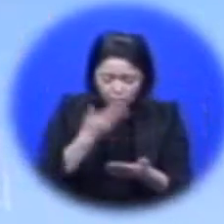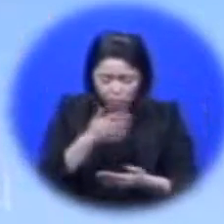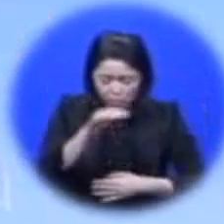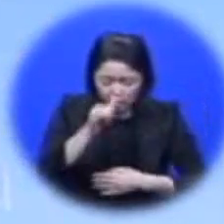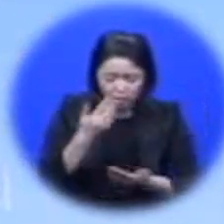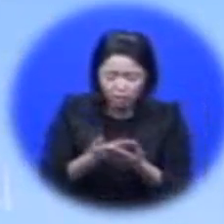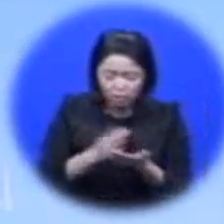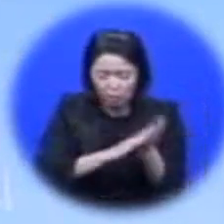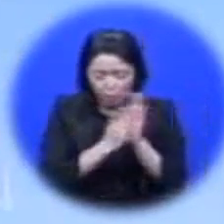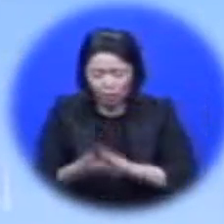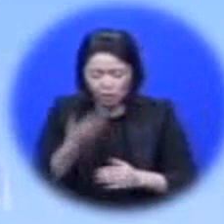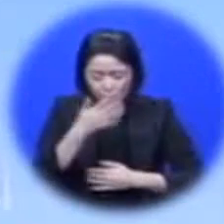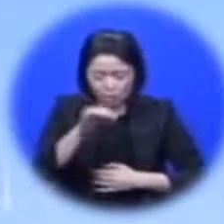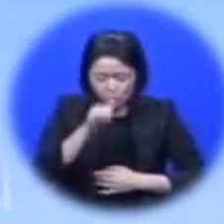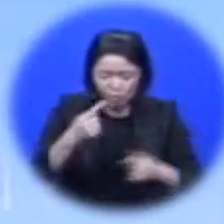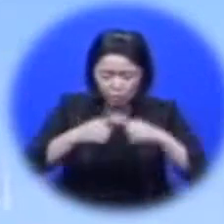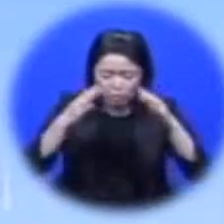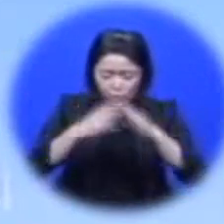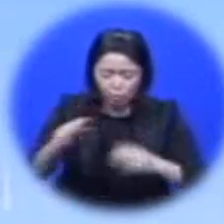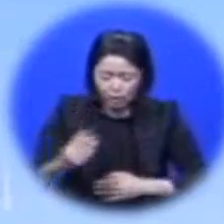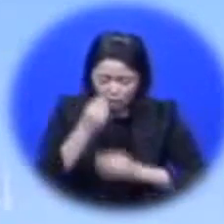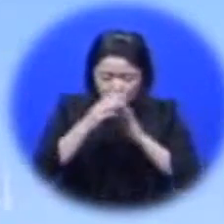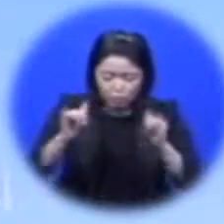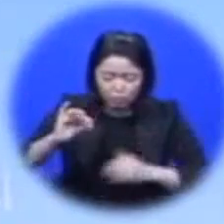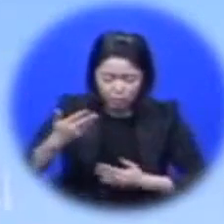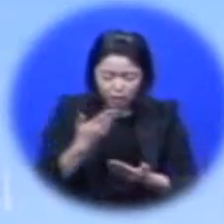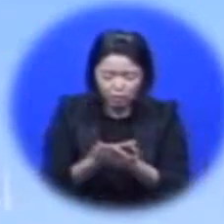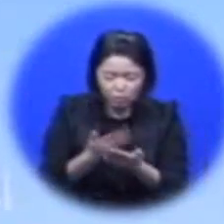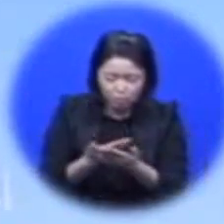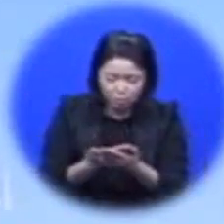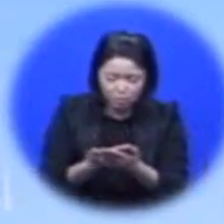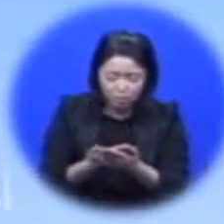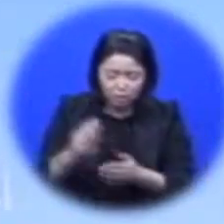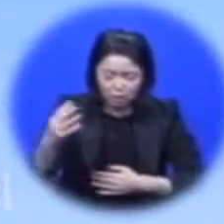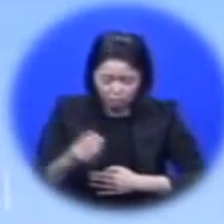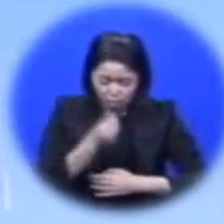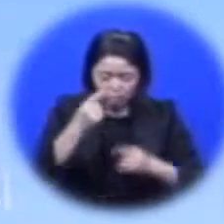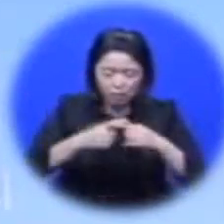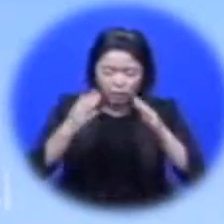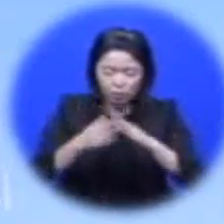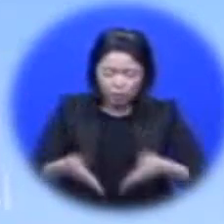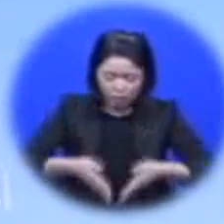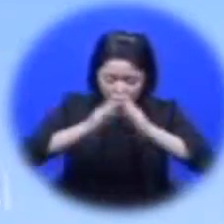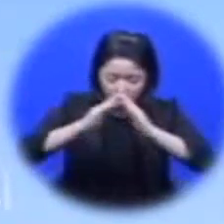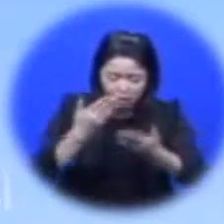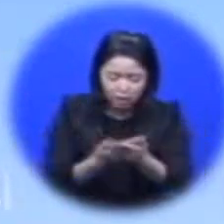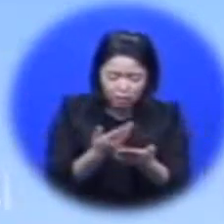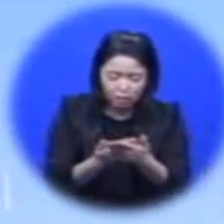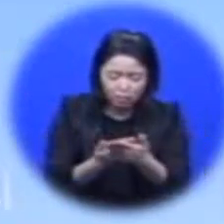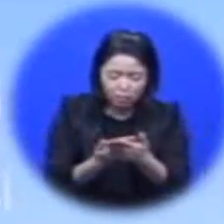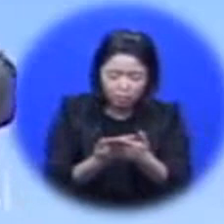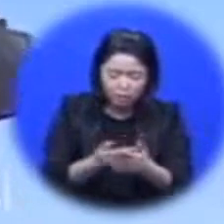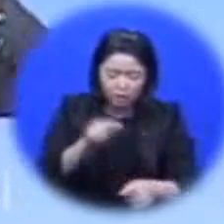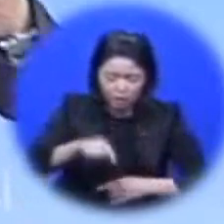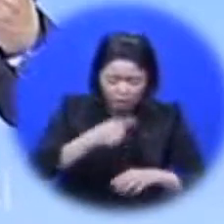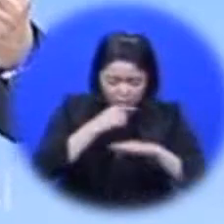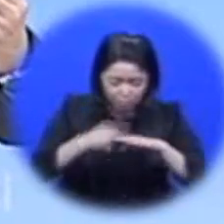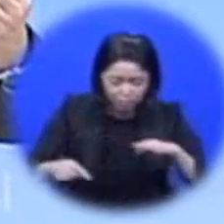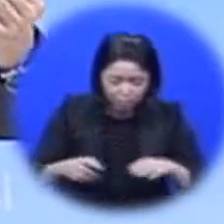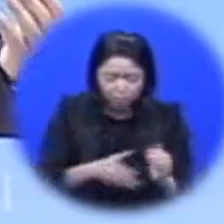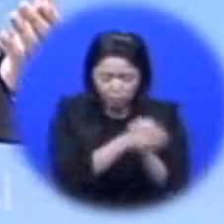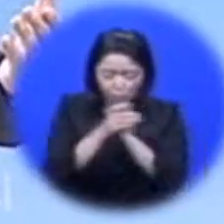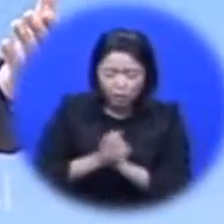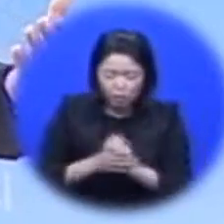해주소서. 변화시킬 수 있는 교회와 성도들이 되게 해주옵소서. 거룩한 교회가 일어나게 하소서. 이 민족의